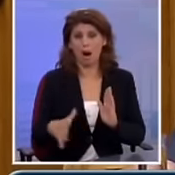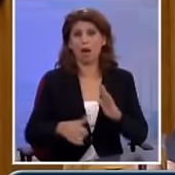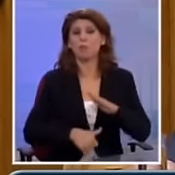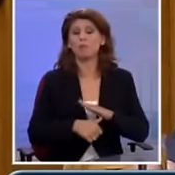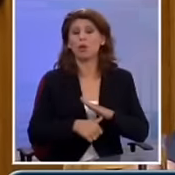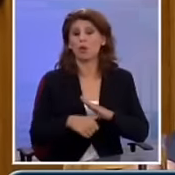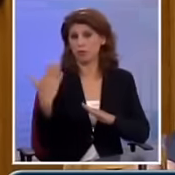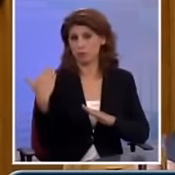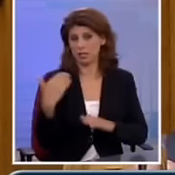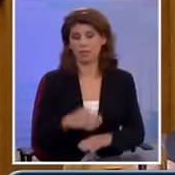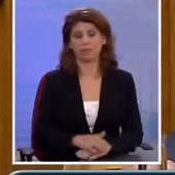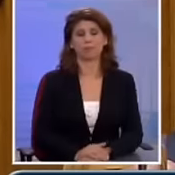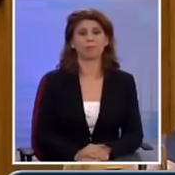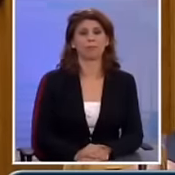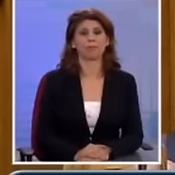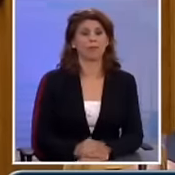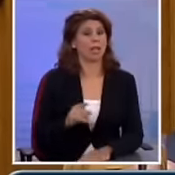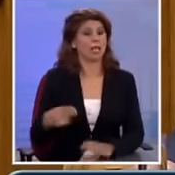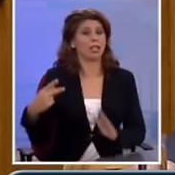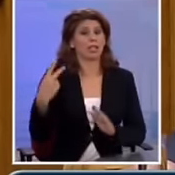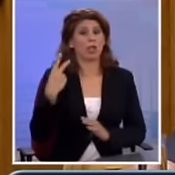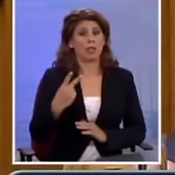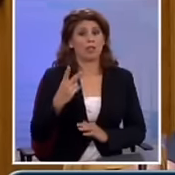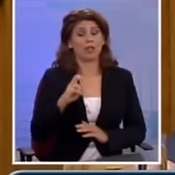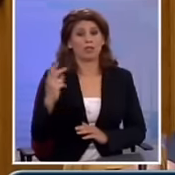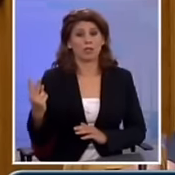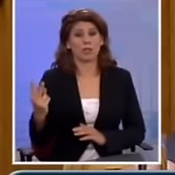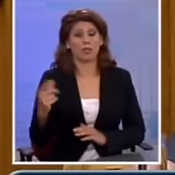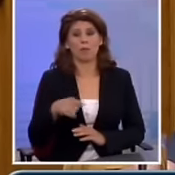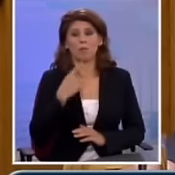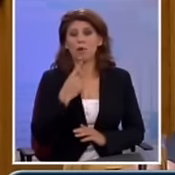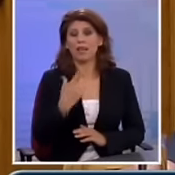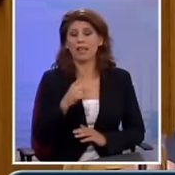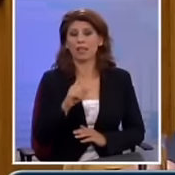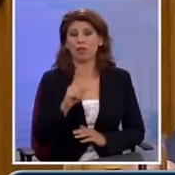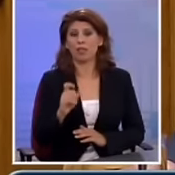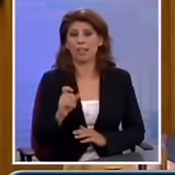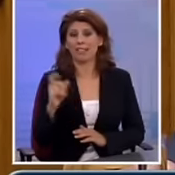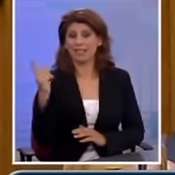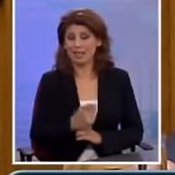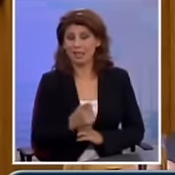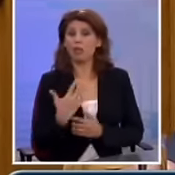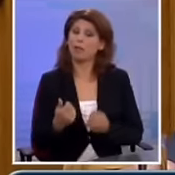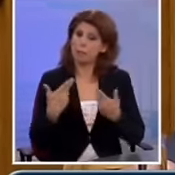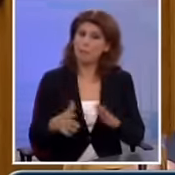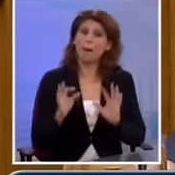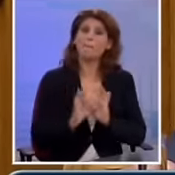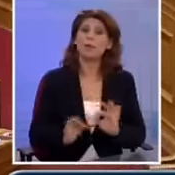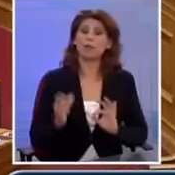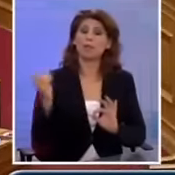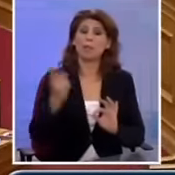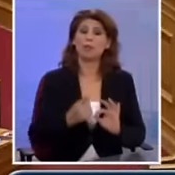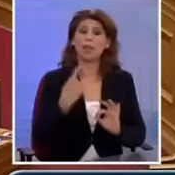πρόεδρος προηγούμενα, και καθώς το 2022 αντί της πρόβλεψης του 110% θα υπήρχε ήδη πρόβλεψη για ένα